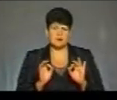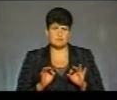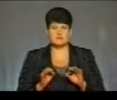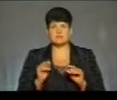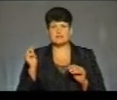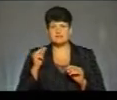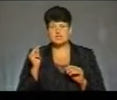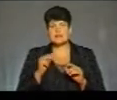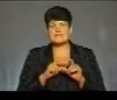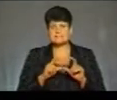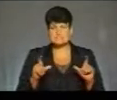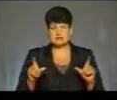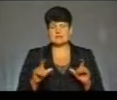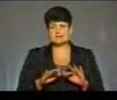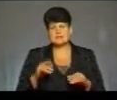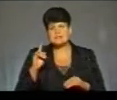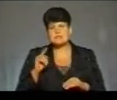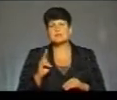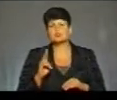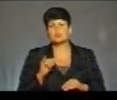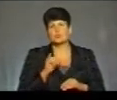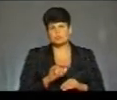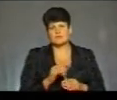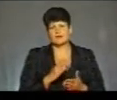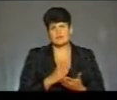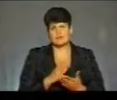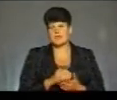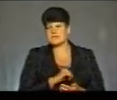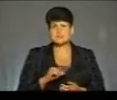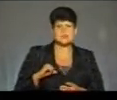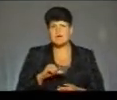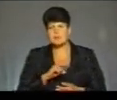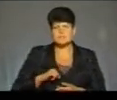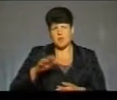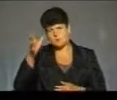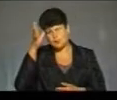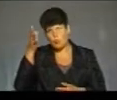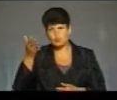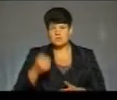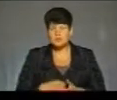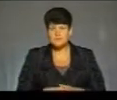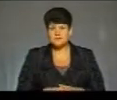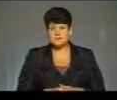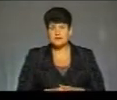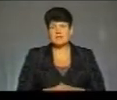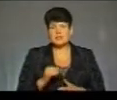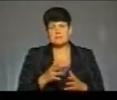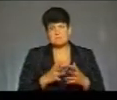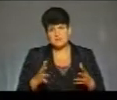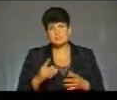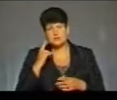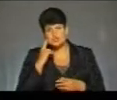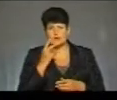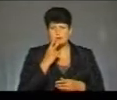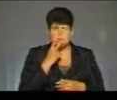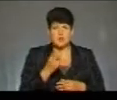навчальних закладах переважно діти знають, хто в них є самий-самий мудрий. І більшість про них чує, бачить